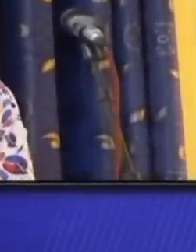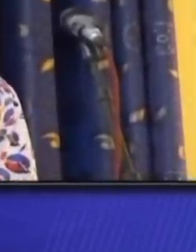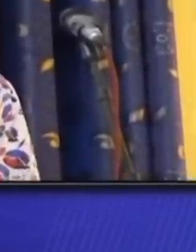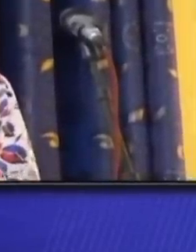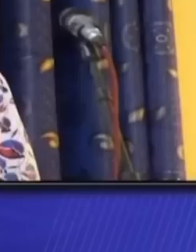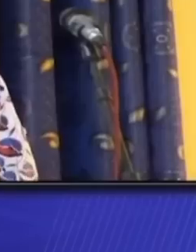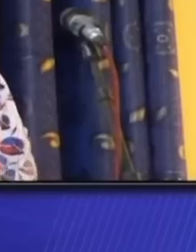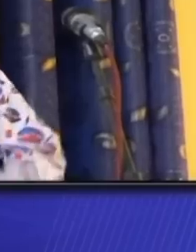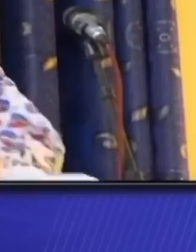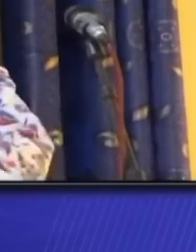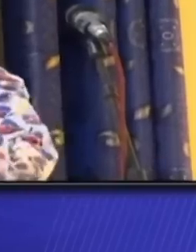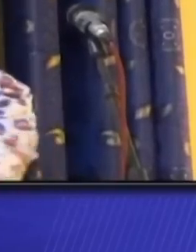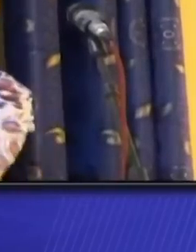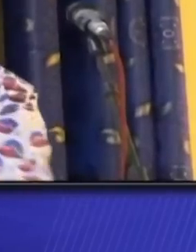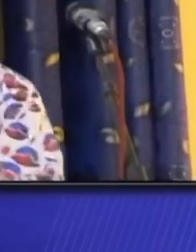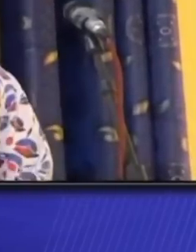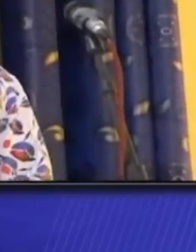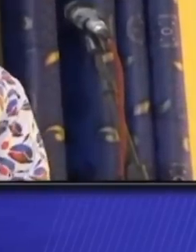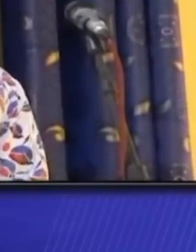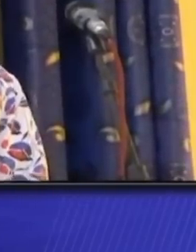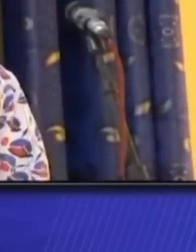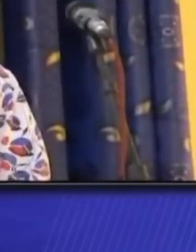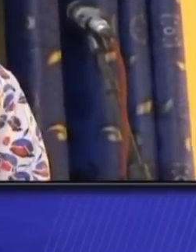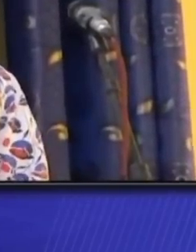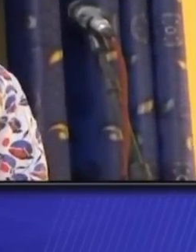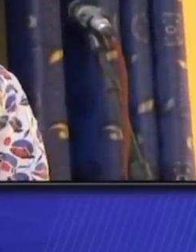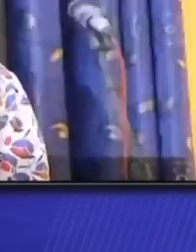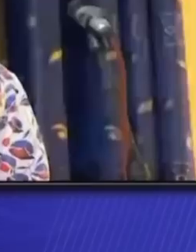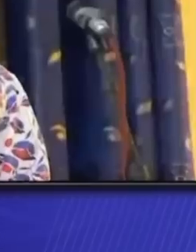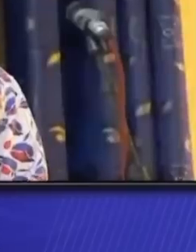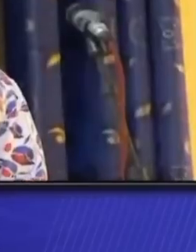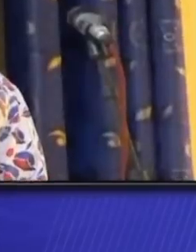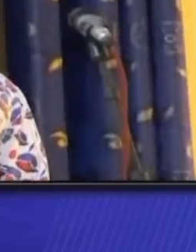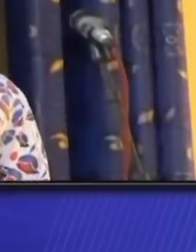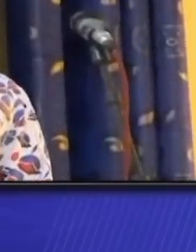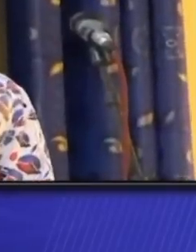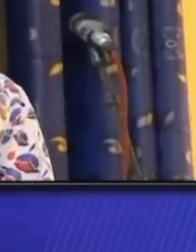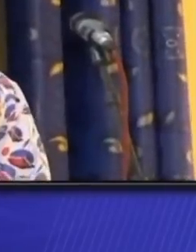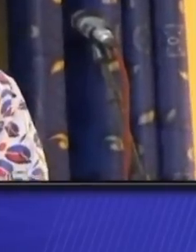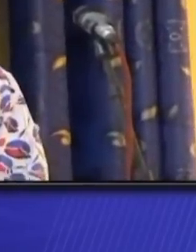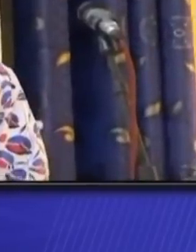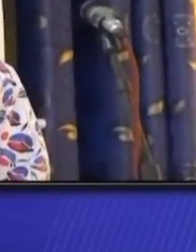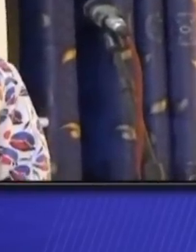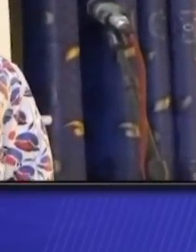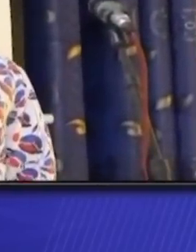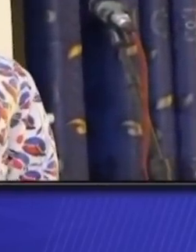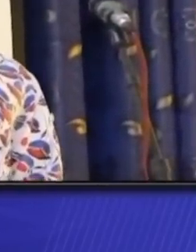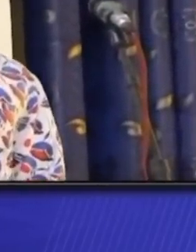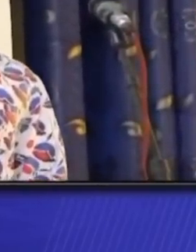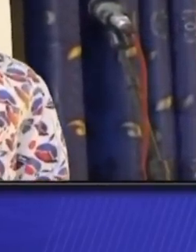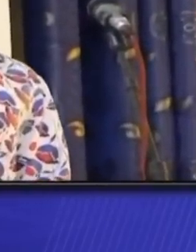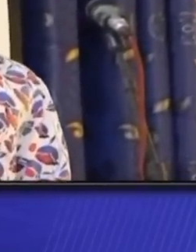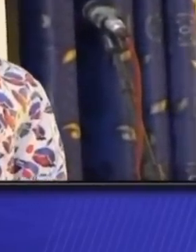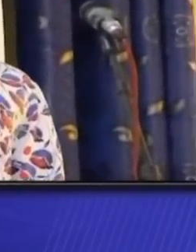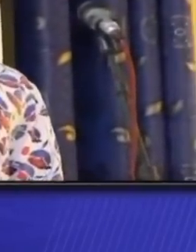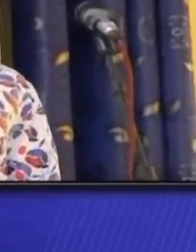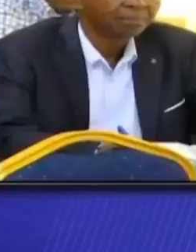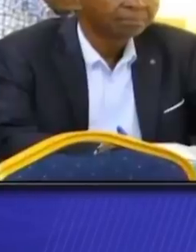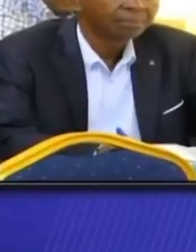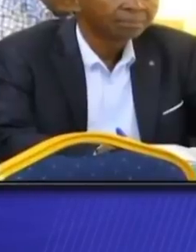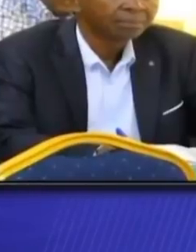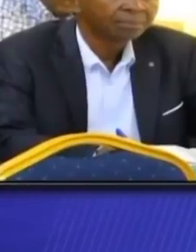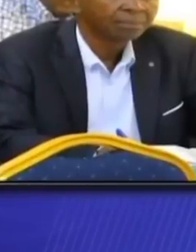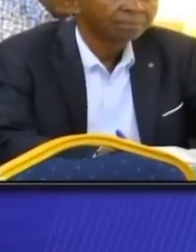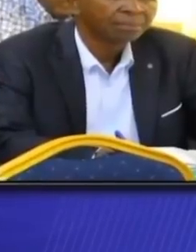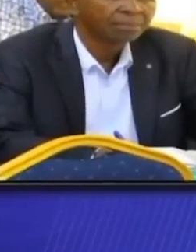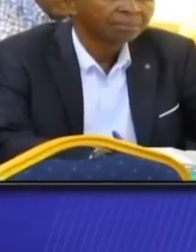les travaux s'accélèrent et le médecin directeur a visité le chantier. Nous verrons dans ce journal. Voilà pour les titres.